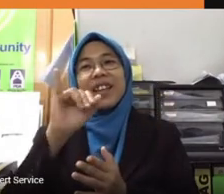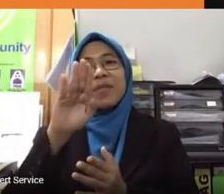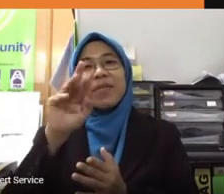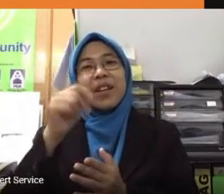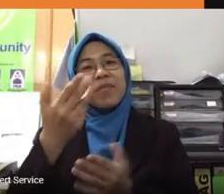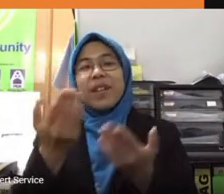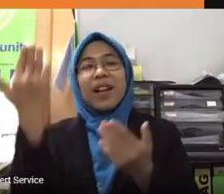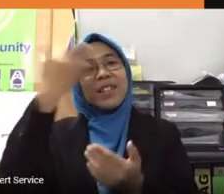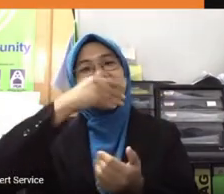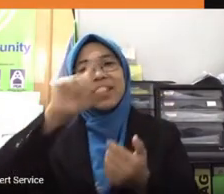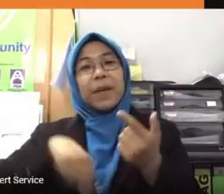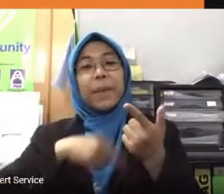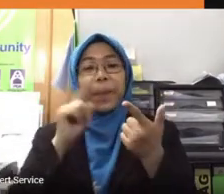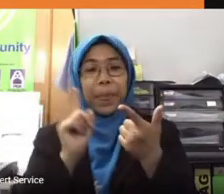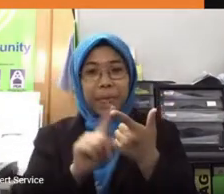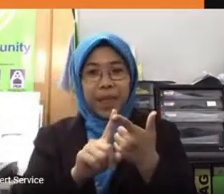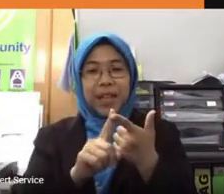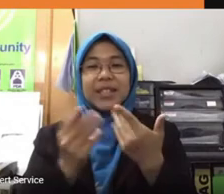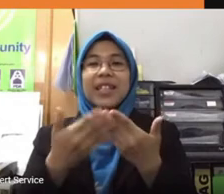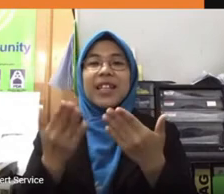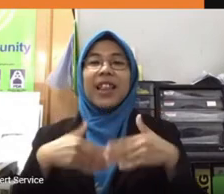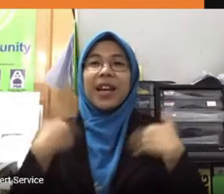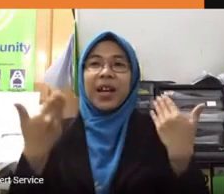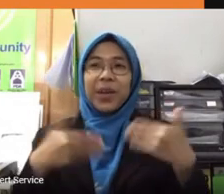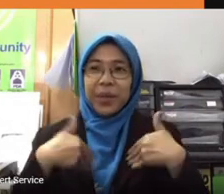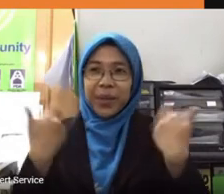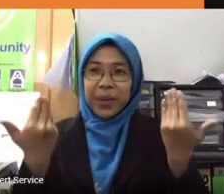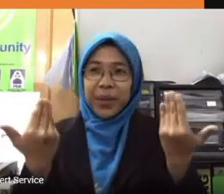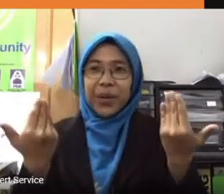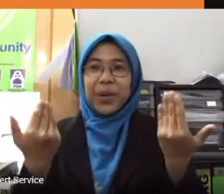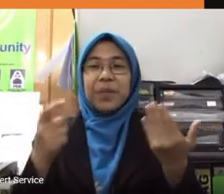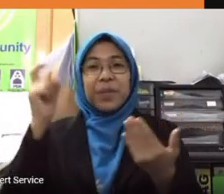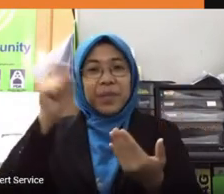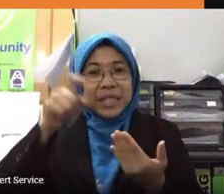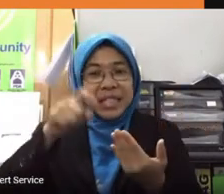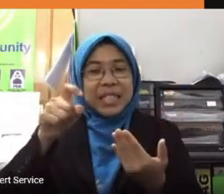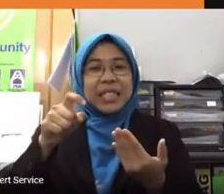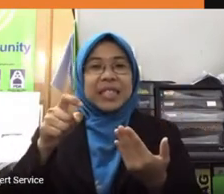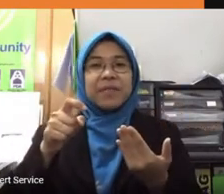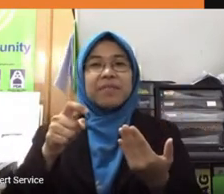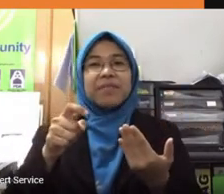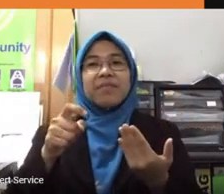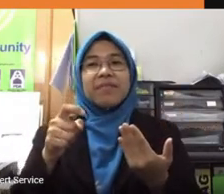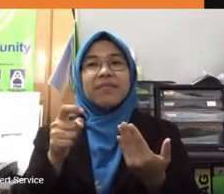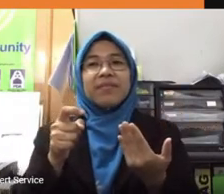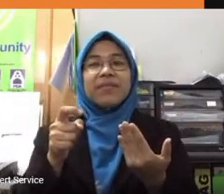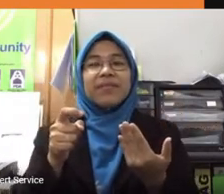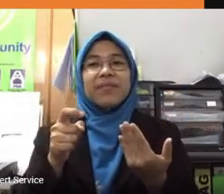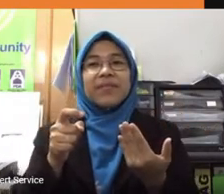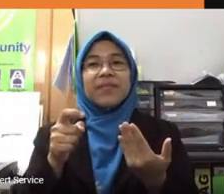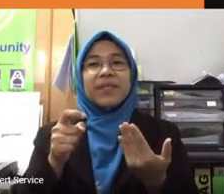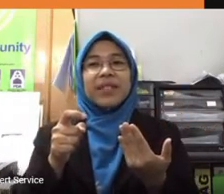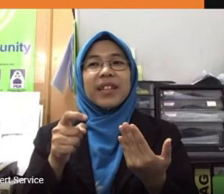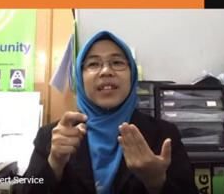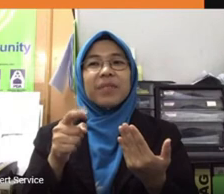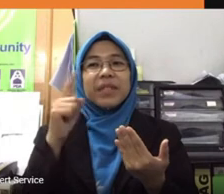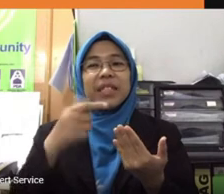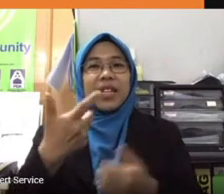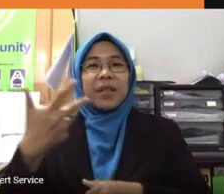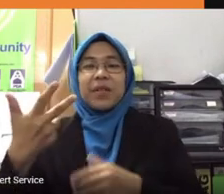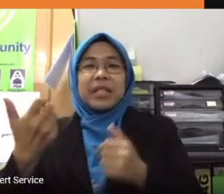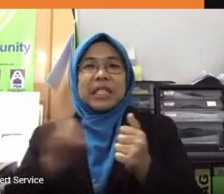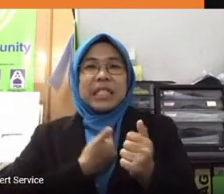tak betul. Okay, so mudah terhibur. Okay, kena macam kena injekkan diri